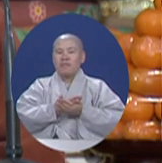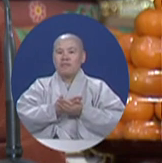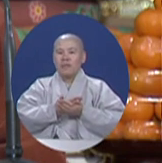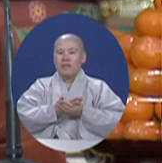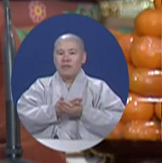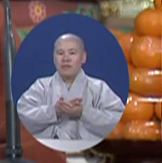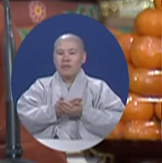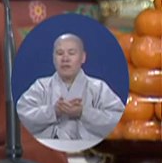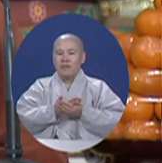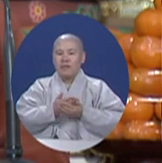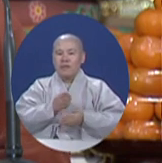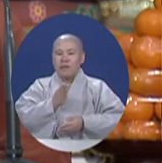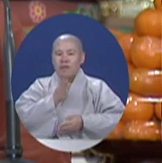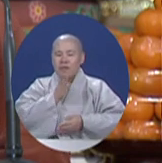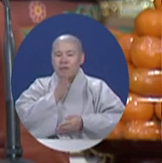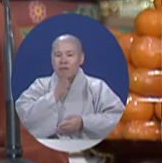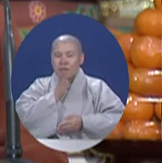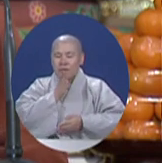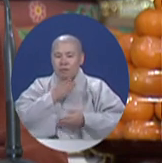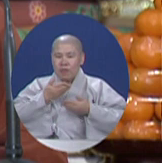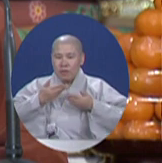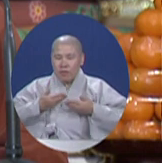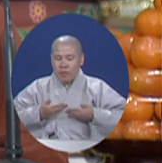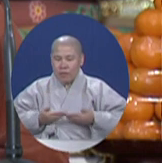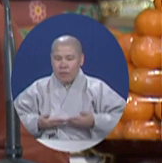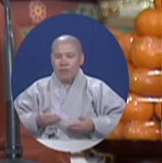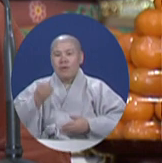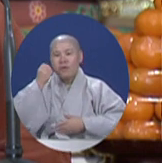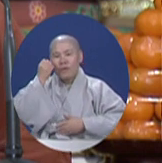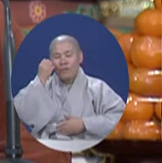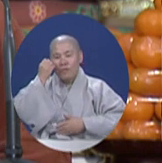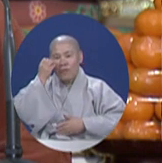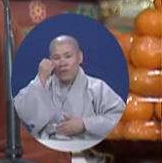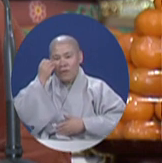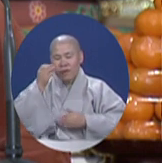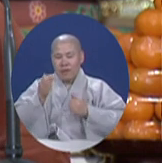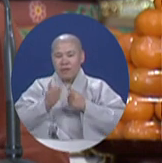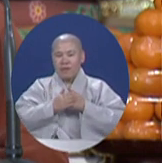지적지묘라 지극히 고요하고 지극히 묘해요. 그래서